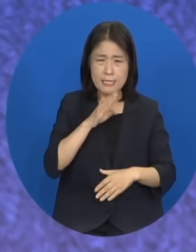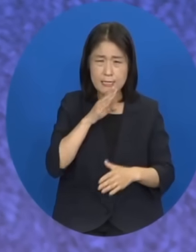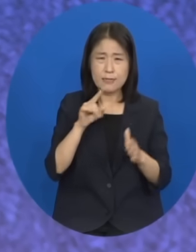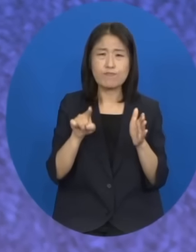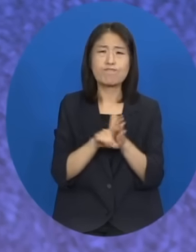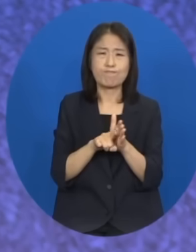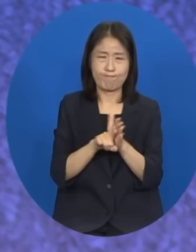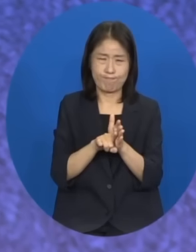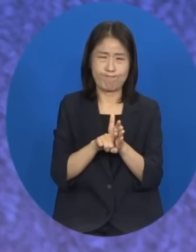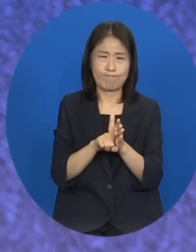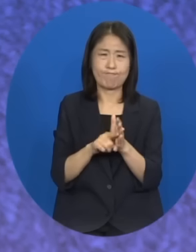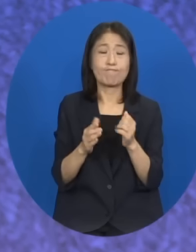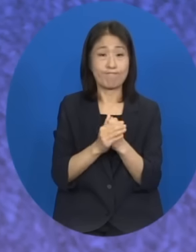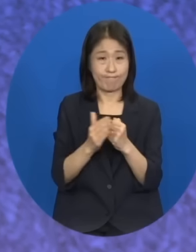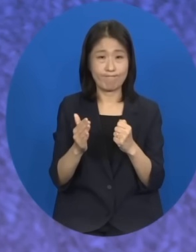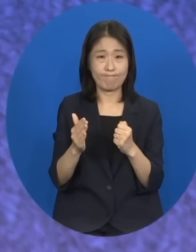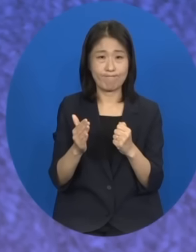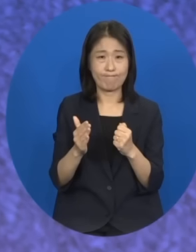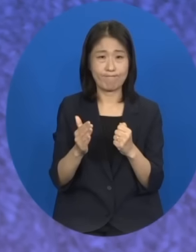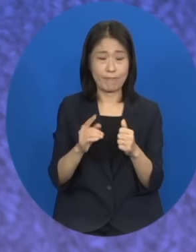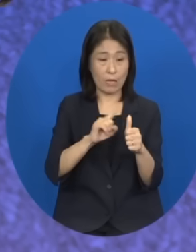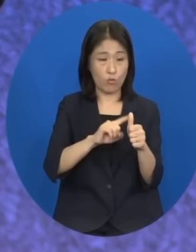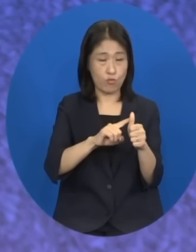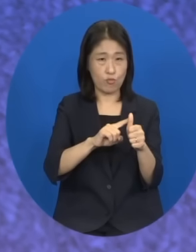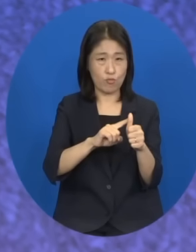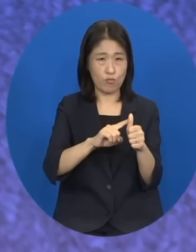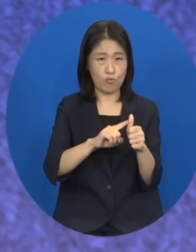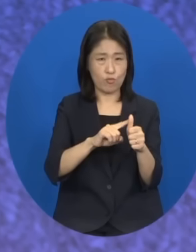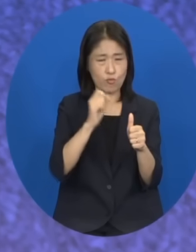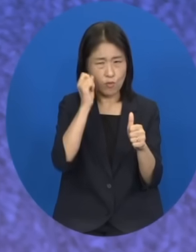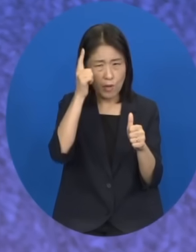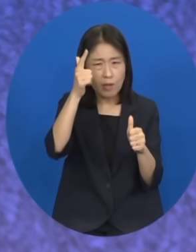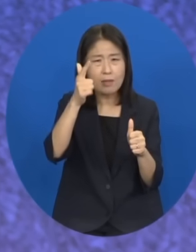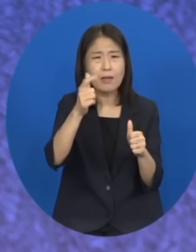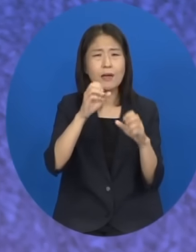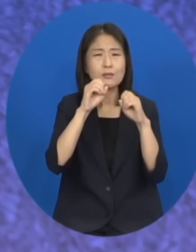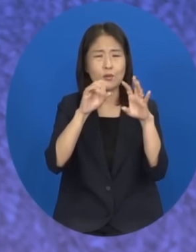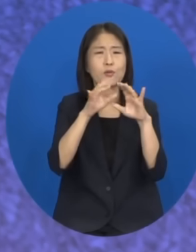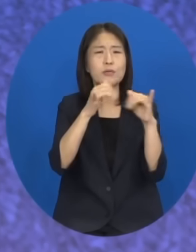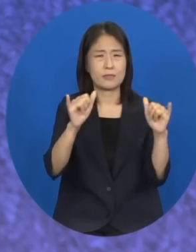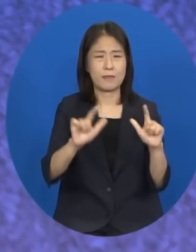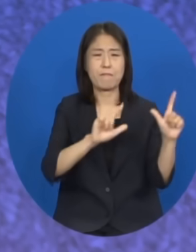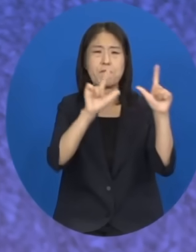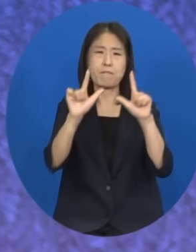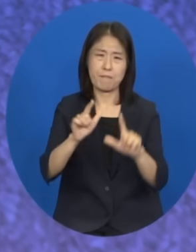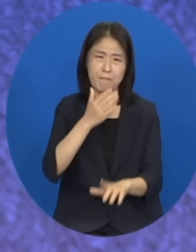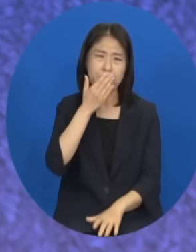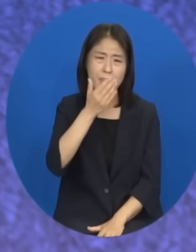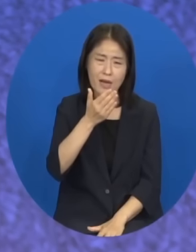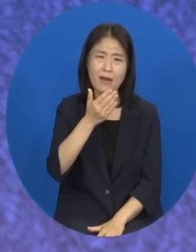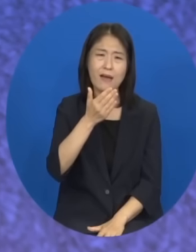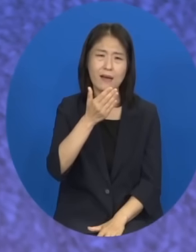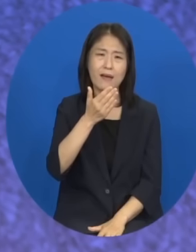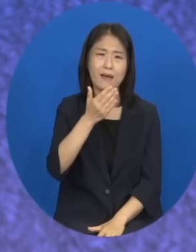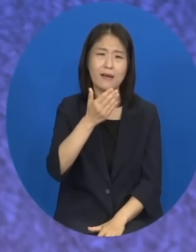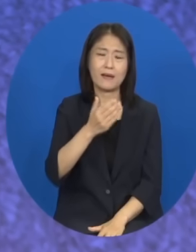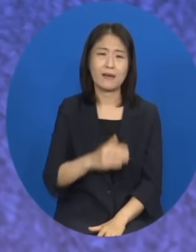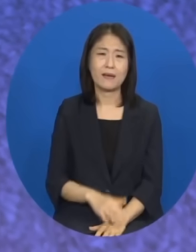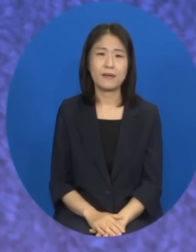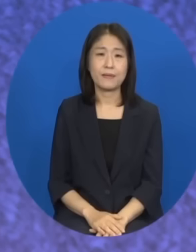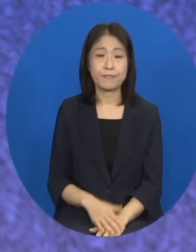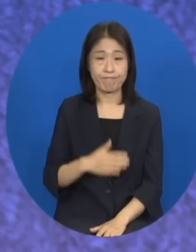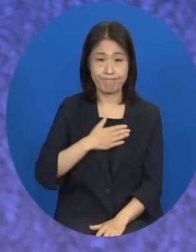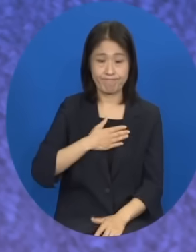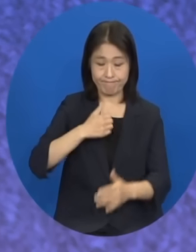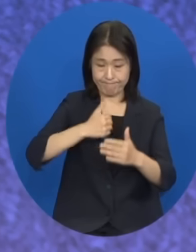믿어졌기에 그가 그렇게 위대한 선교사의 삶을 살 수 있었던 것이었어요. 제